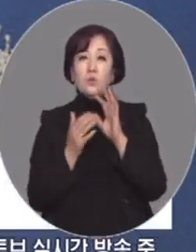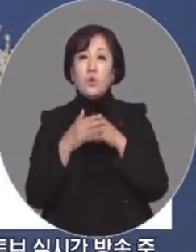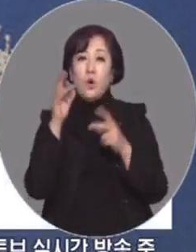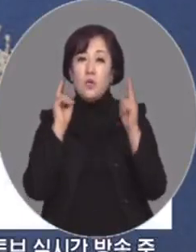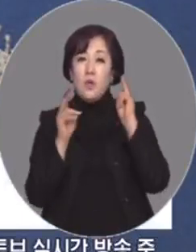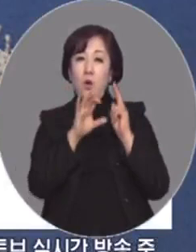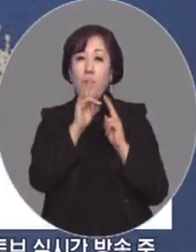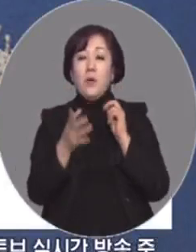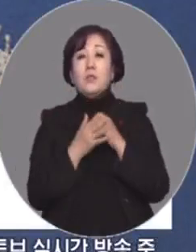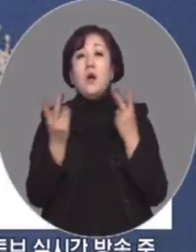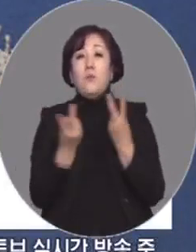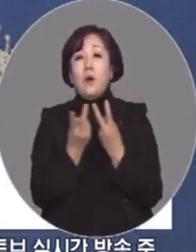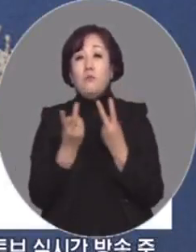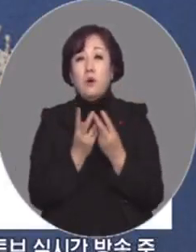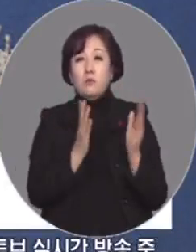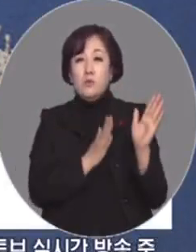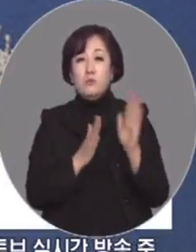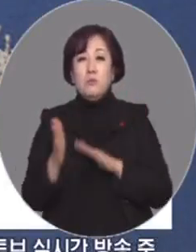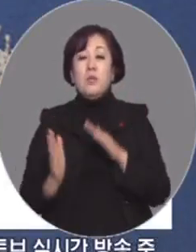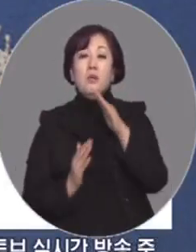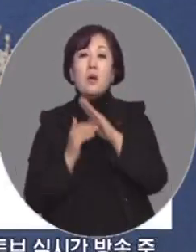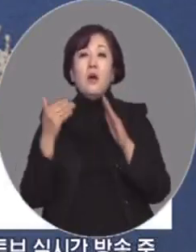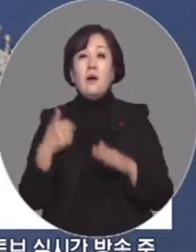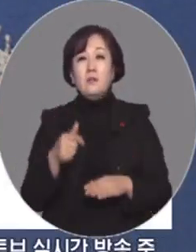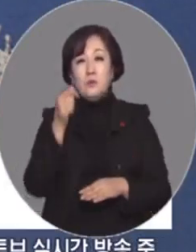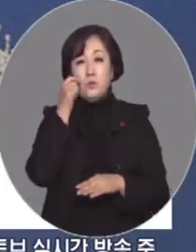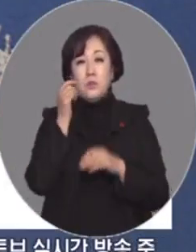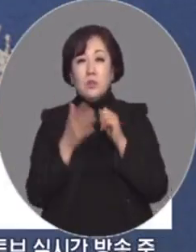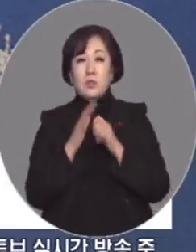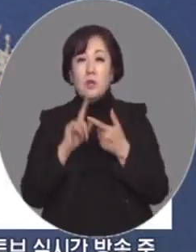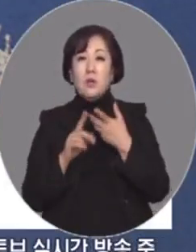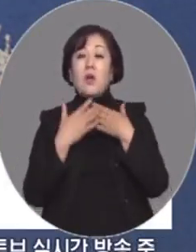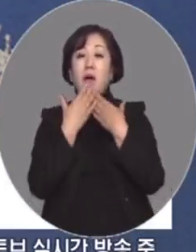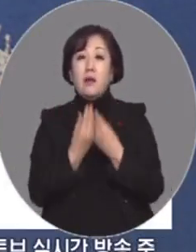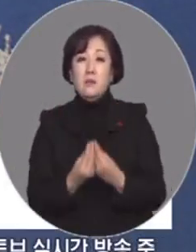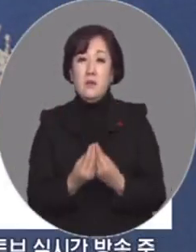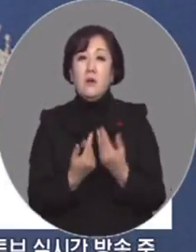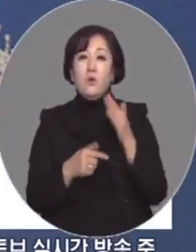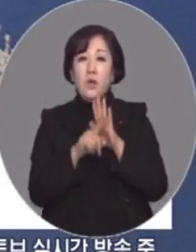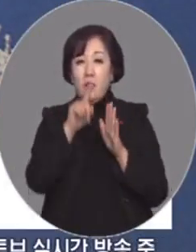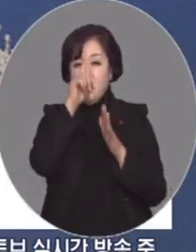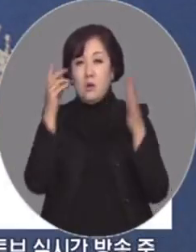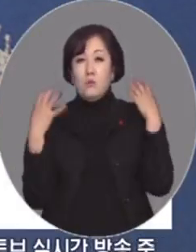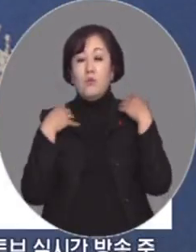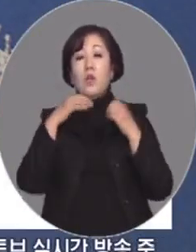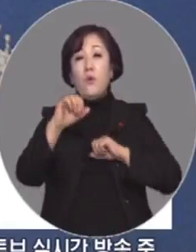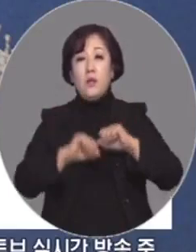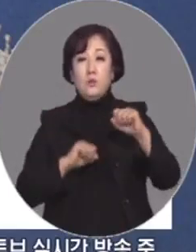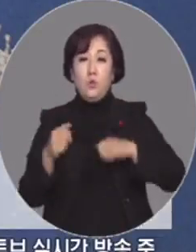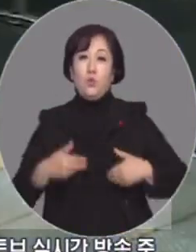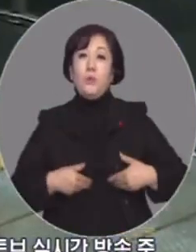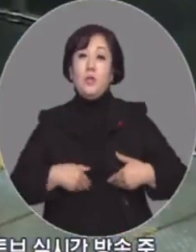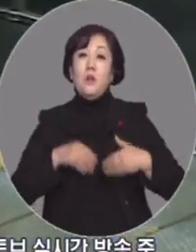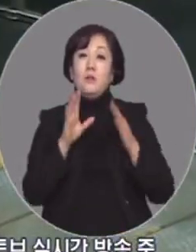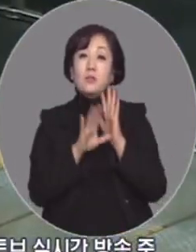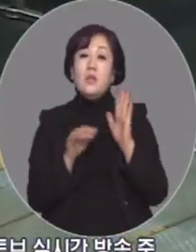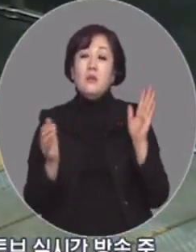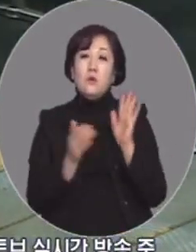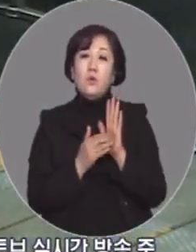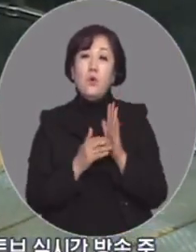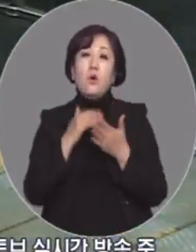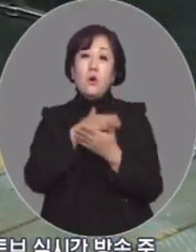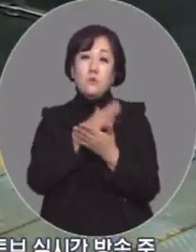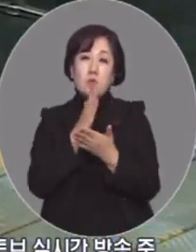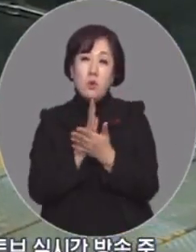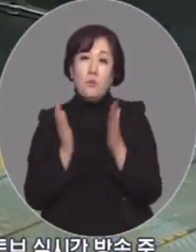기업이 대처하기에는 한계가 있는 만큼 안정적인 환율 운용을 위해 정부의 발빠른 대처가 필요합니다.